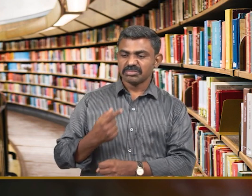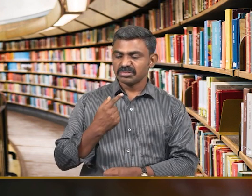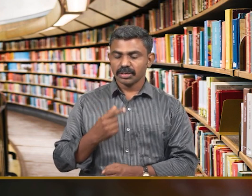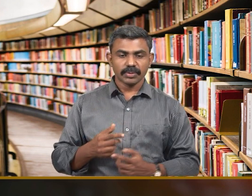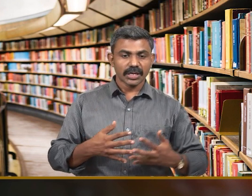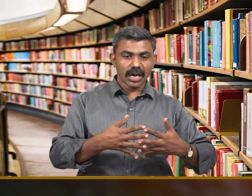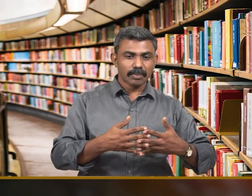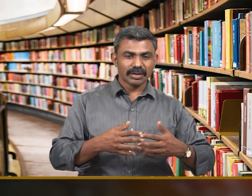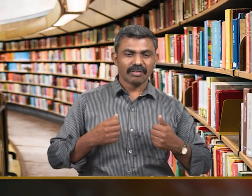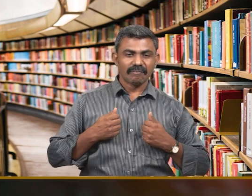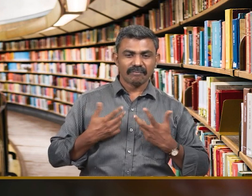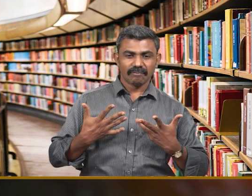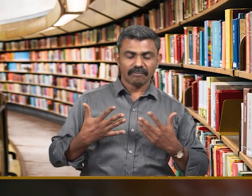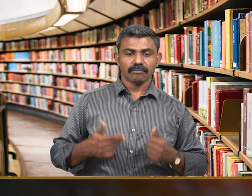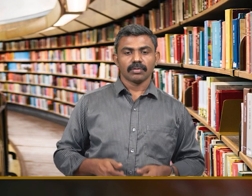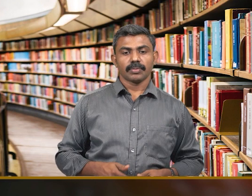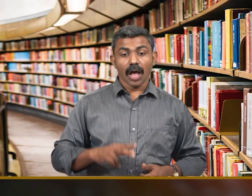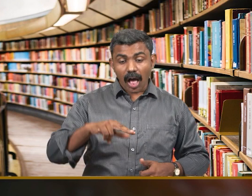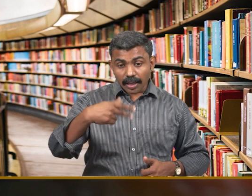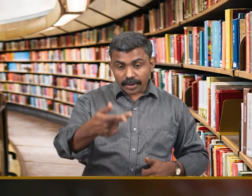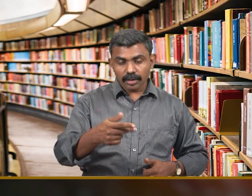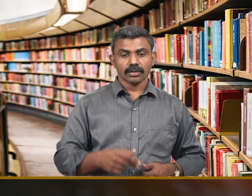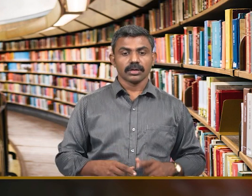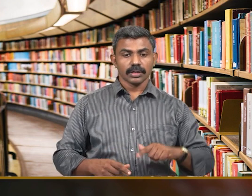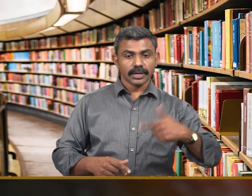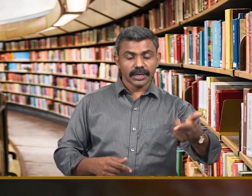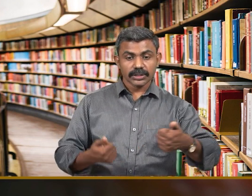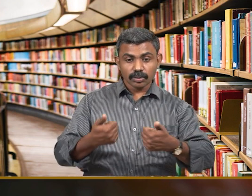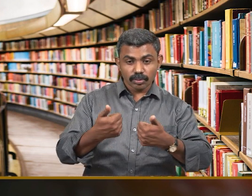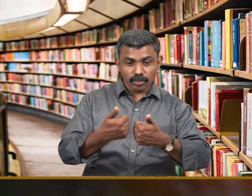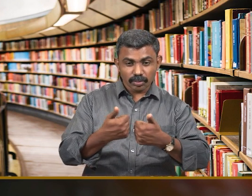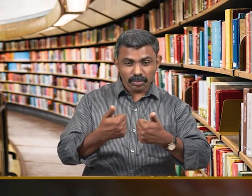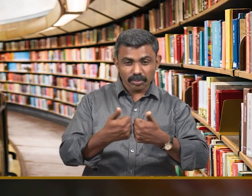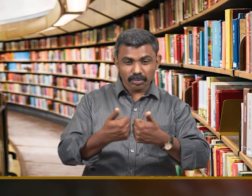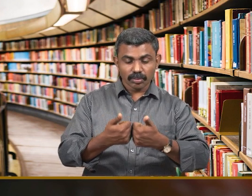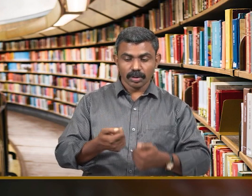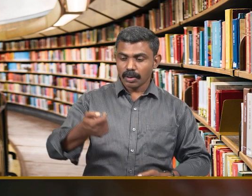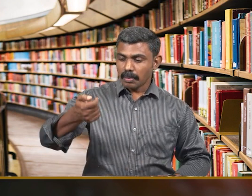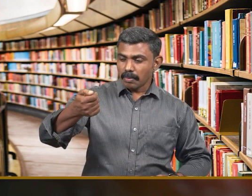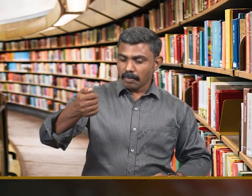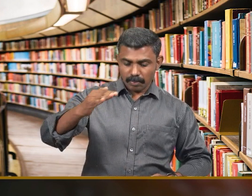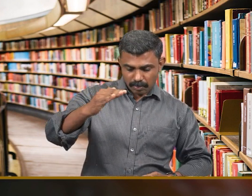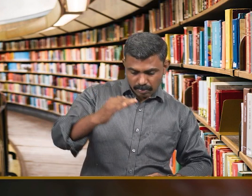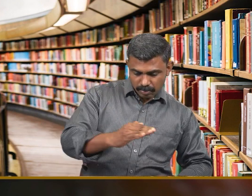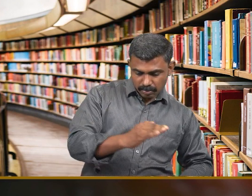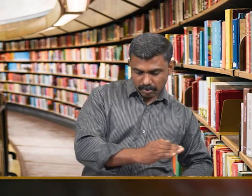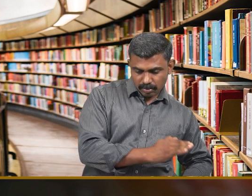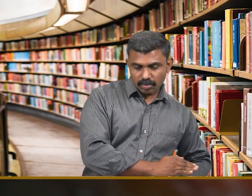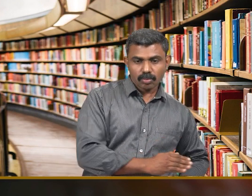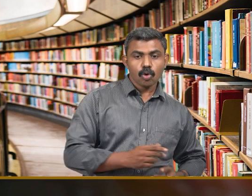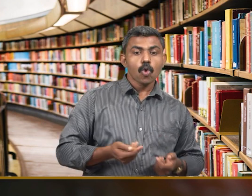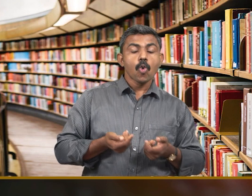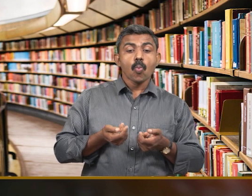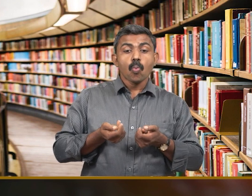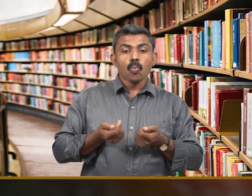மீது. இதனால் என்ன ஆகுதுன்னா, அது மட்டும் இல்லாமல் அந்த உலக போனால் இத்தாலியில் மிகப்பெரிய பணவீக்கமும் ஏற்பட்டுச்சு. அதே மாதிரி